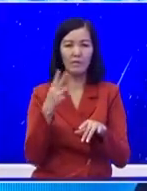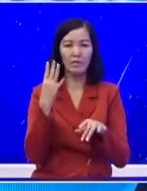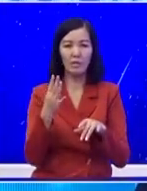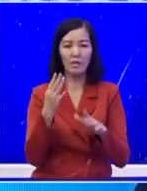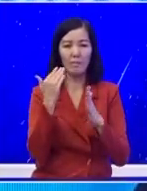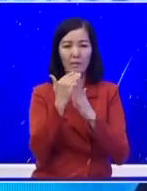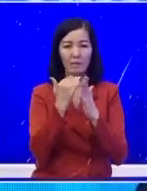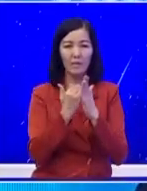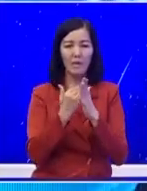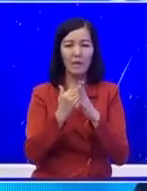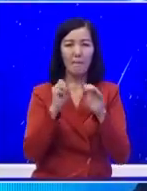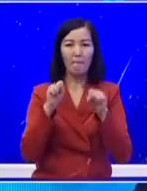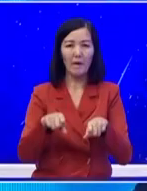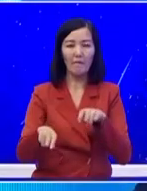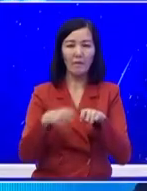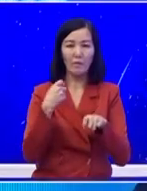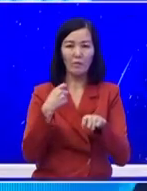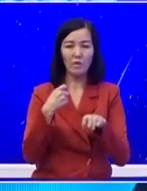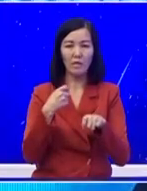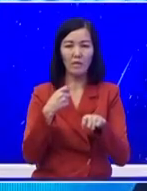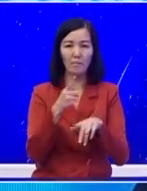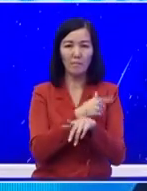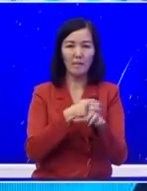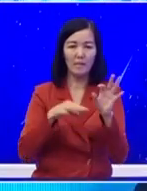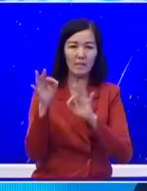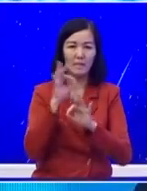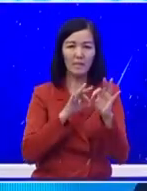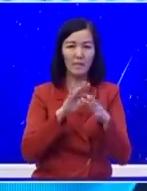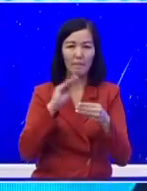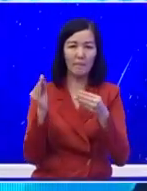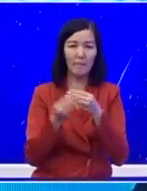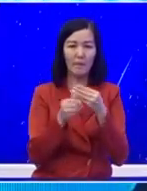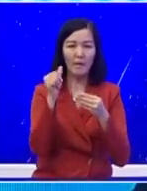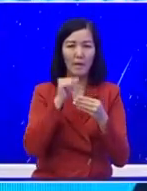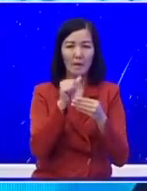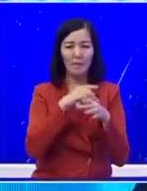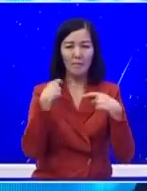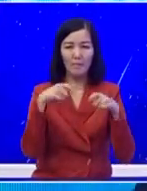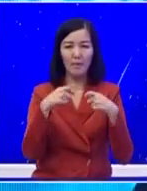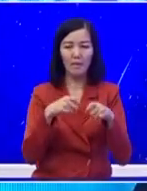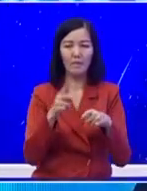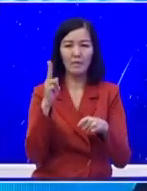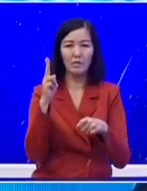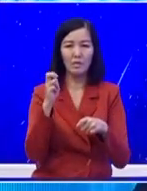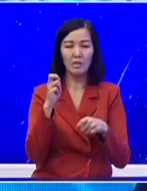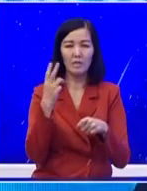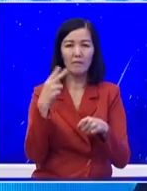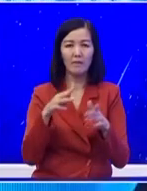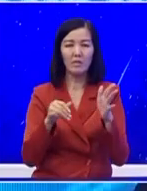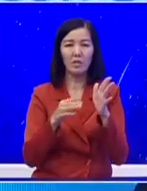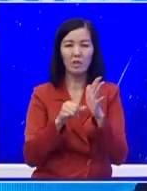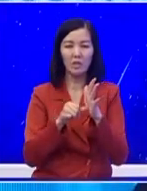об административных правонарушениях, это незаконная медицинская и фармацевтическая деятельность. 2 по статье 426 нарушение